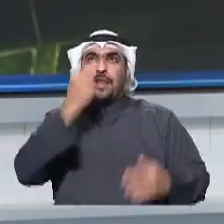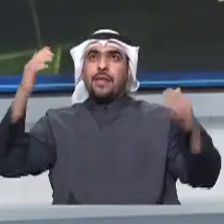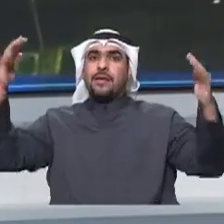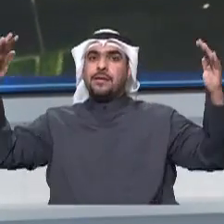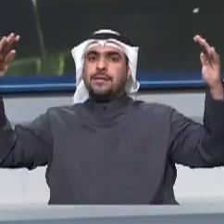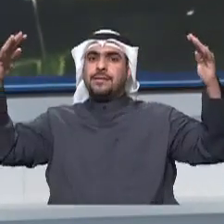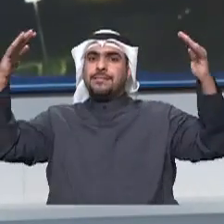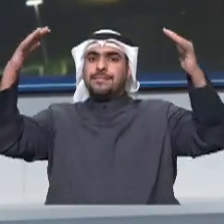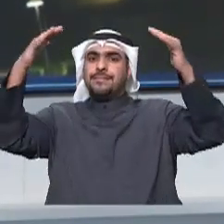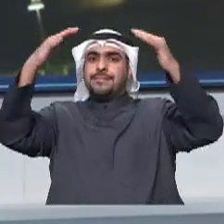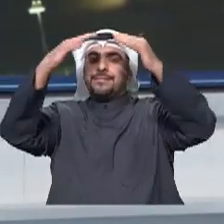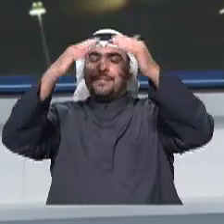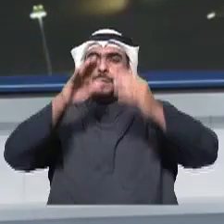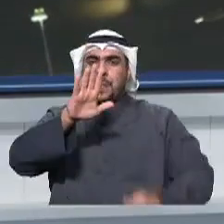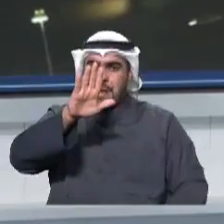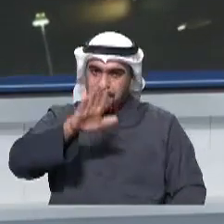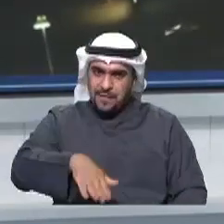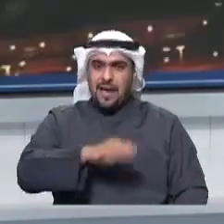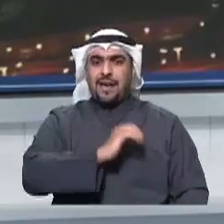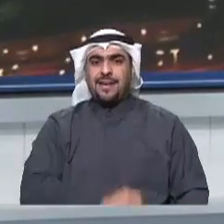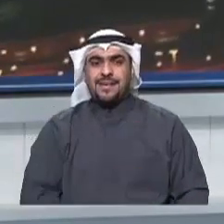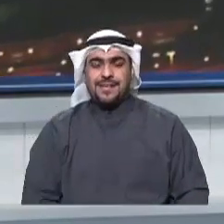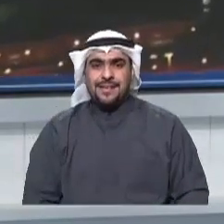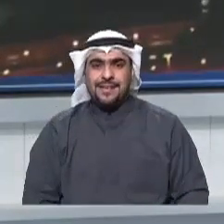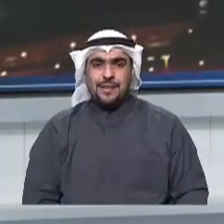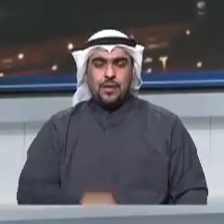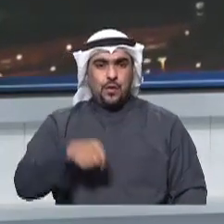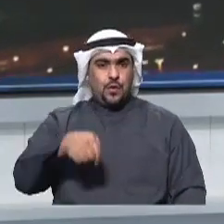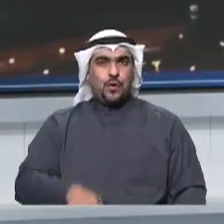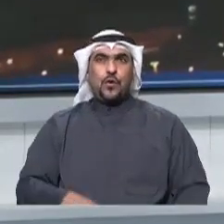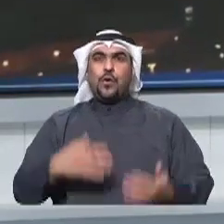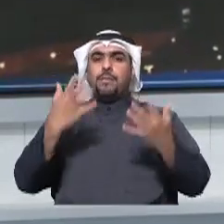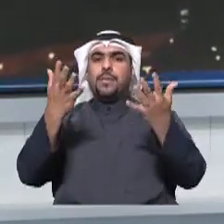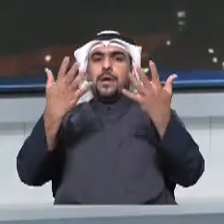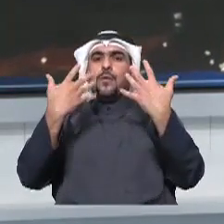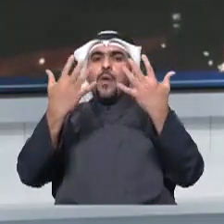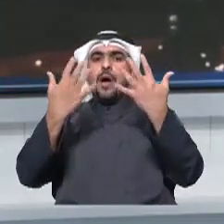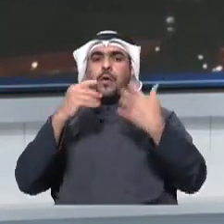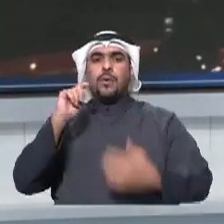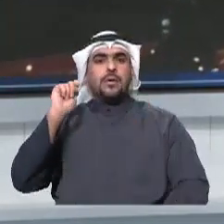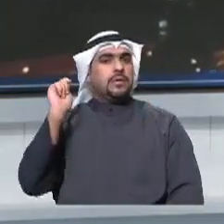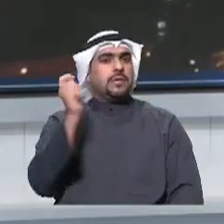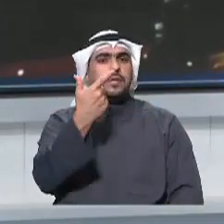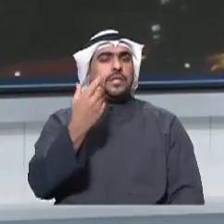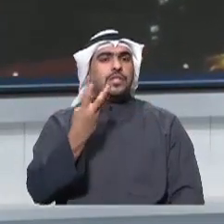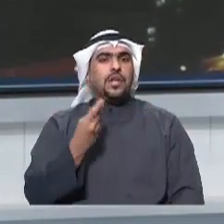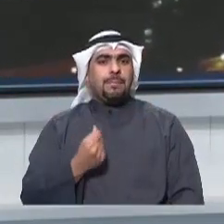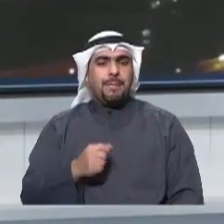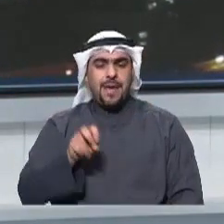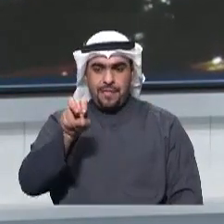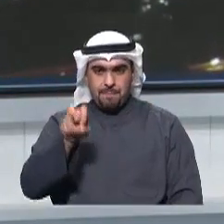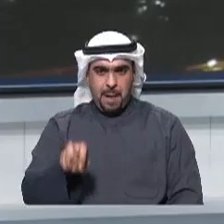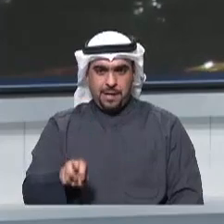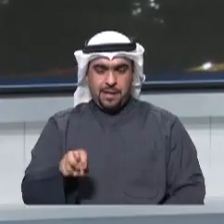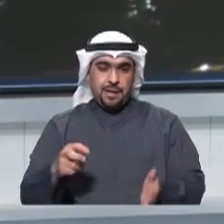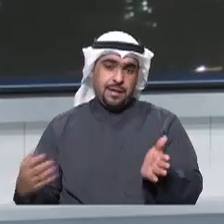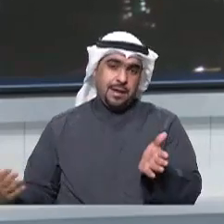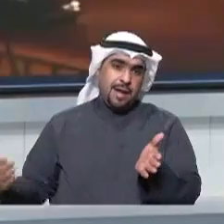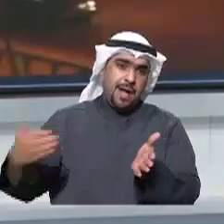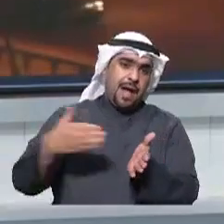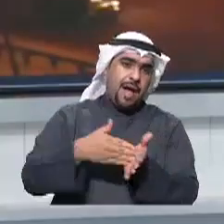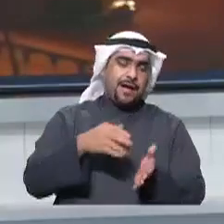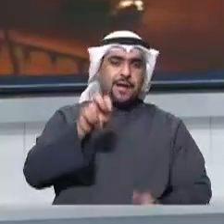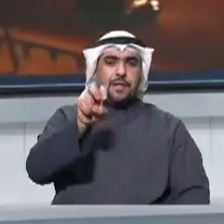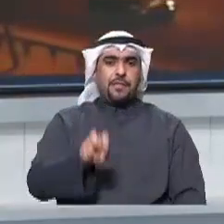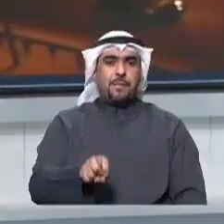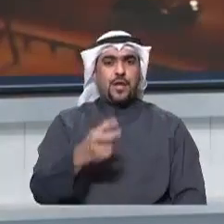شمالية وشمالية غربية خفيفة السرعة بوجه عام، سرعتها ما بين 8 إلى 28 كيلومتر بالساعة، وفرص لأمطار خفيفة